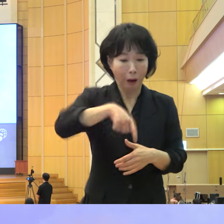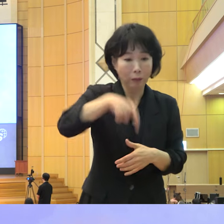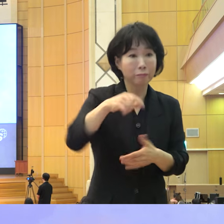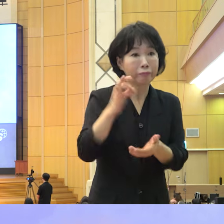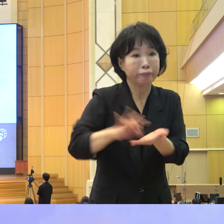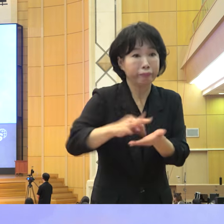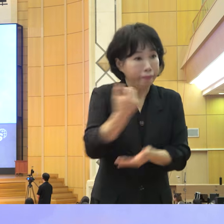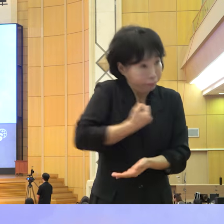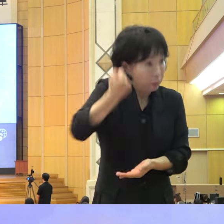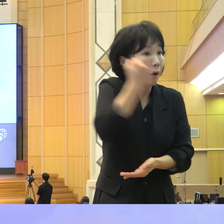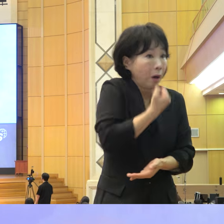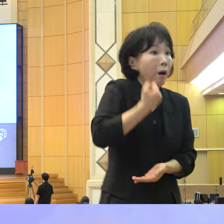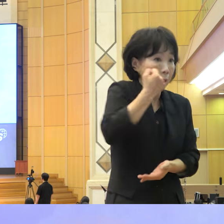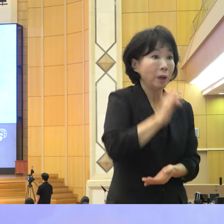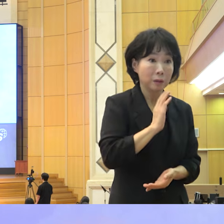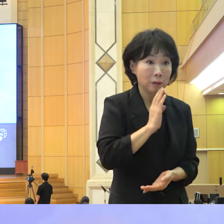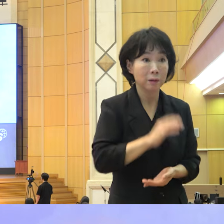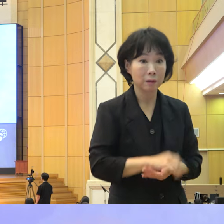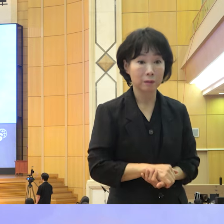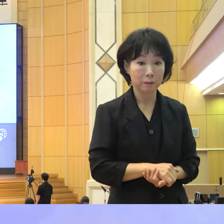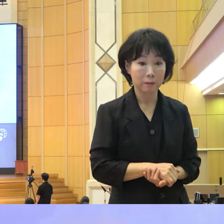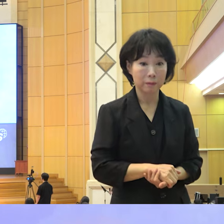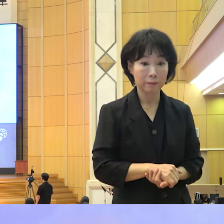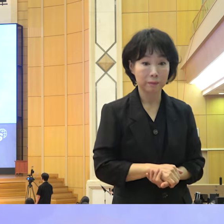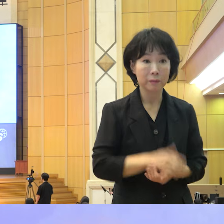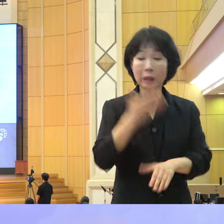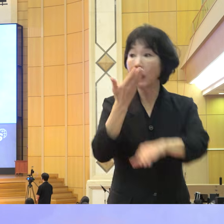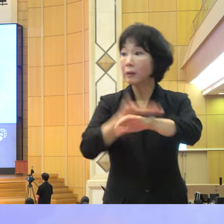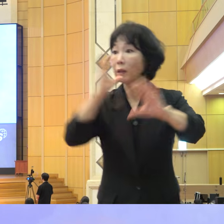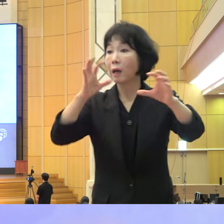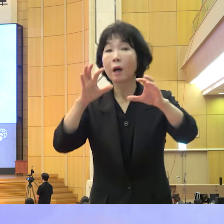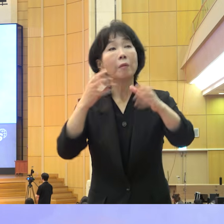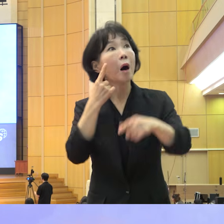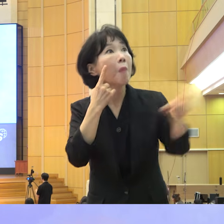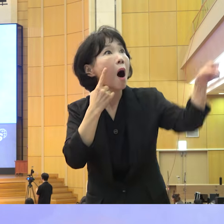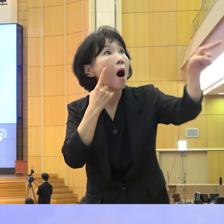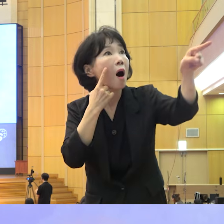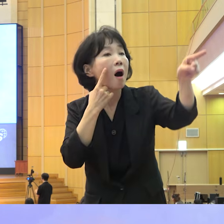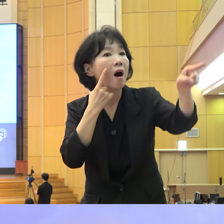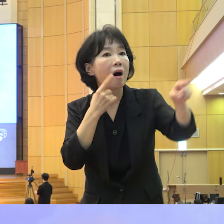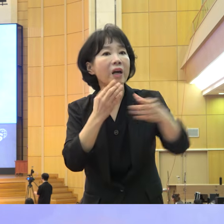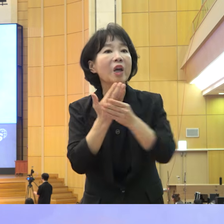이게 이미 외국에가 더 먼저 그렇게 됐거든요.